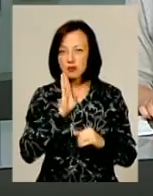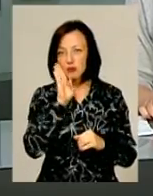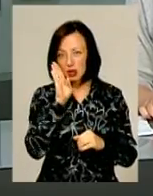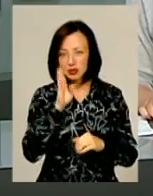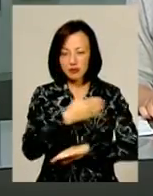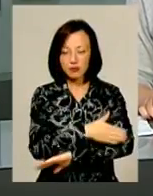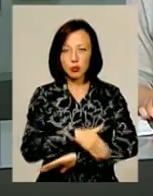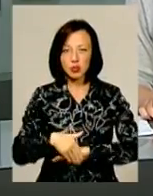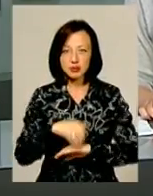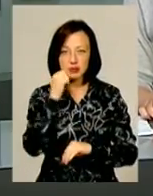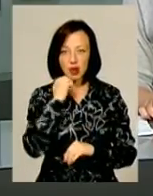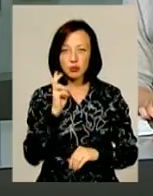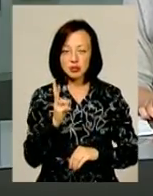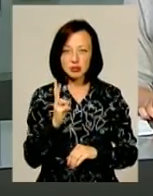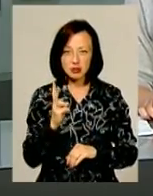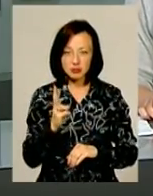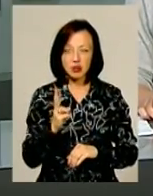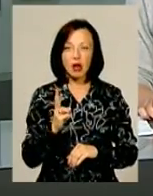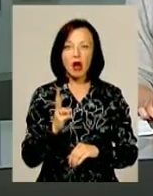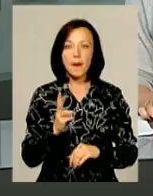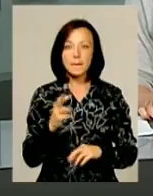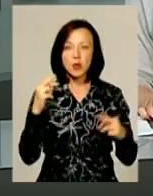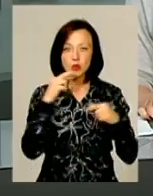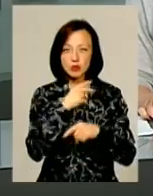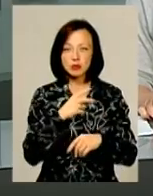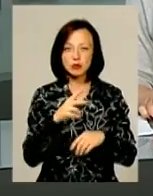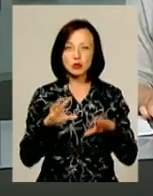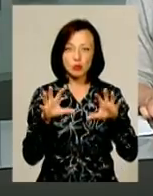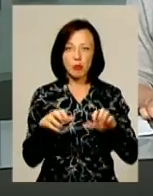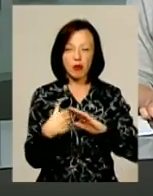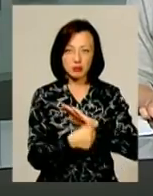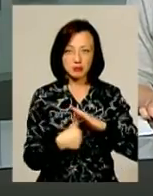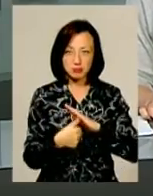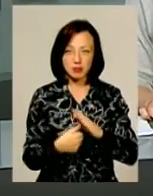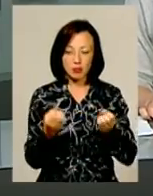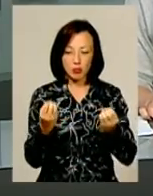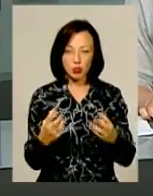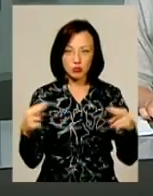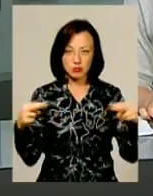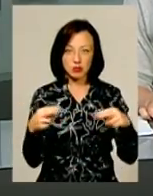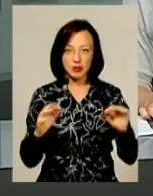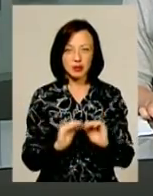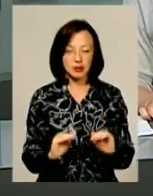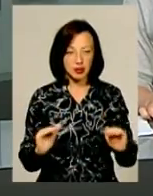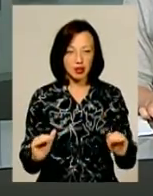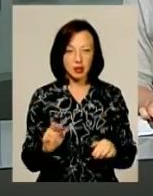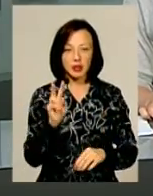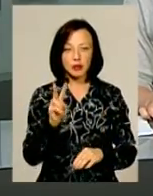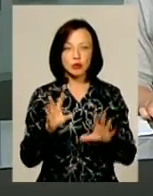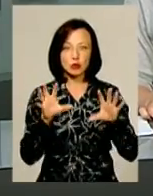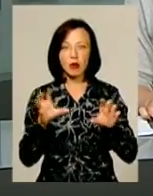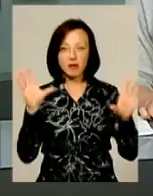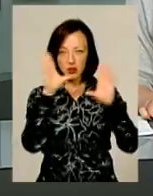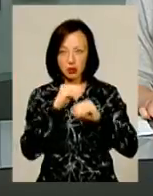у дворі, що на Старокостянтинівському шосе, потруїли чотирилапих безхатьків просто на очах у дітей. Двох собак